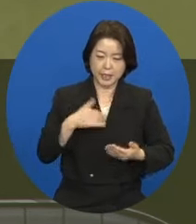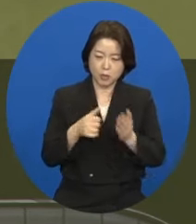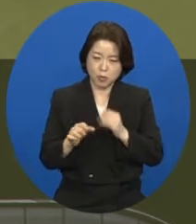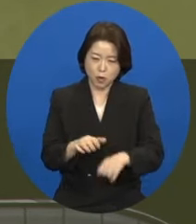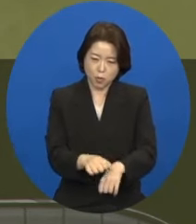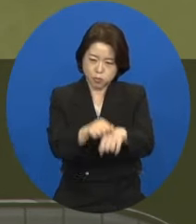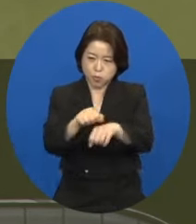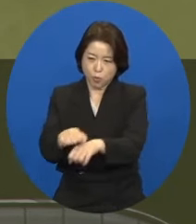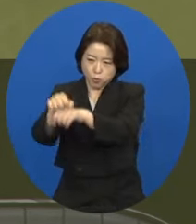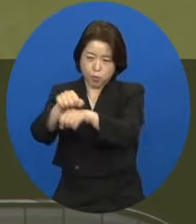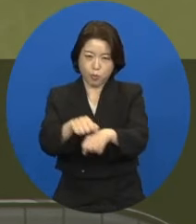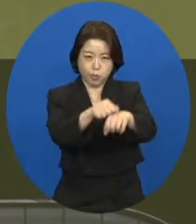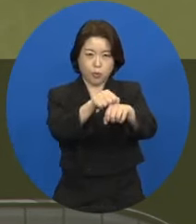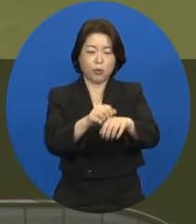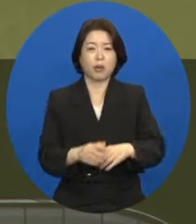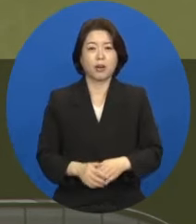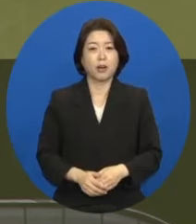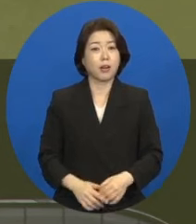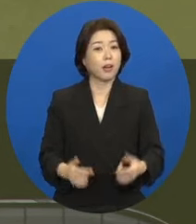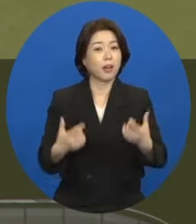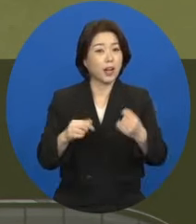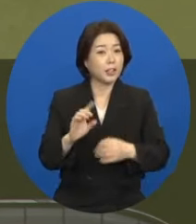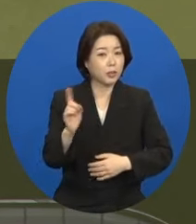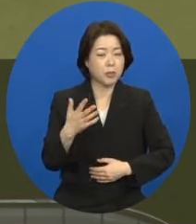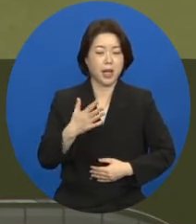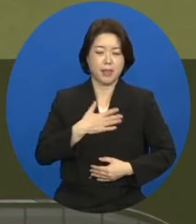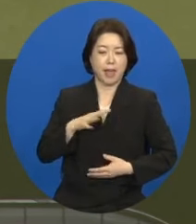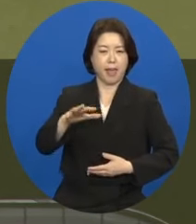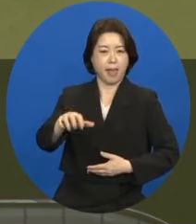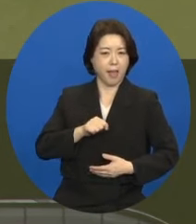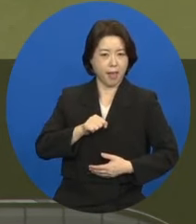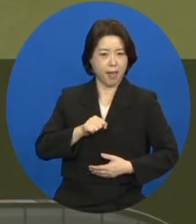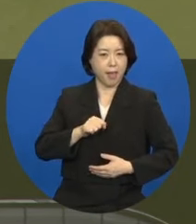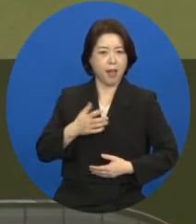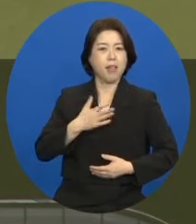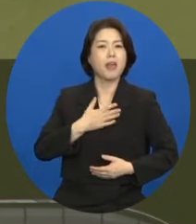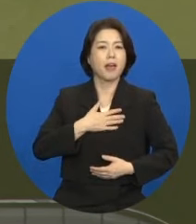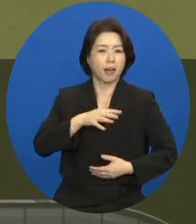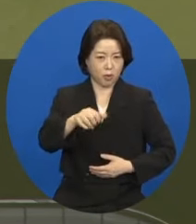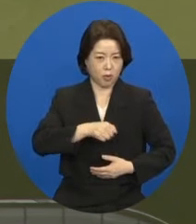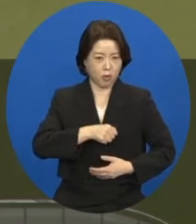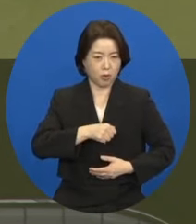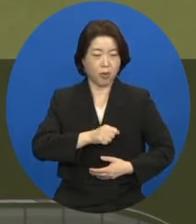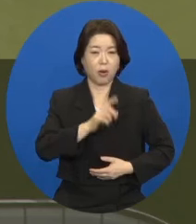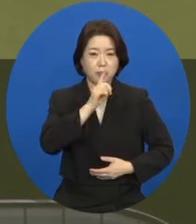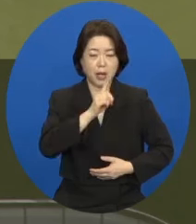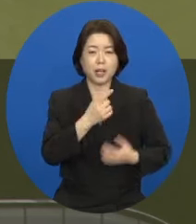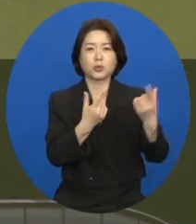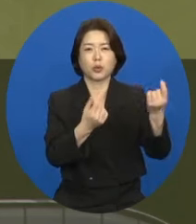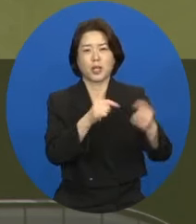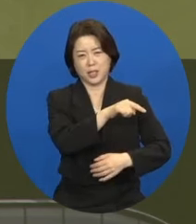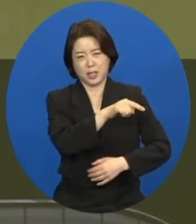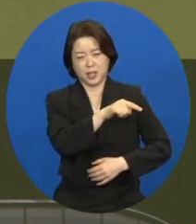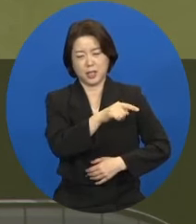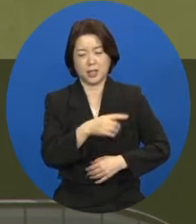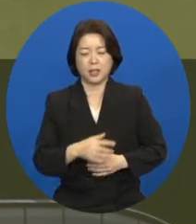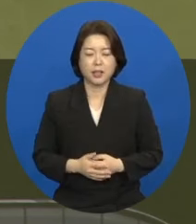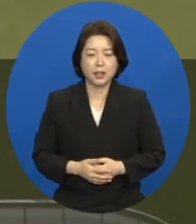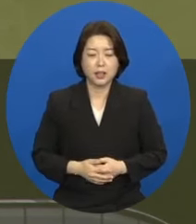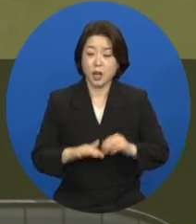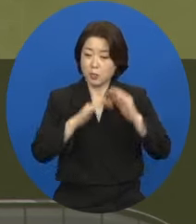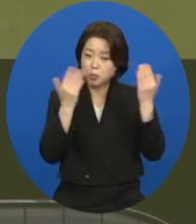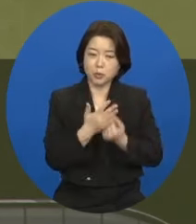쌓아두리라. 공통점이 무엇입니까? 내 거라는 것이죠. 그러나 모든 것이 자신의 것